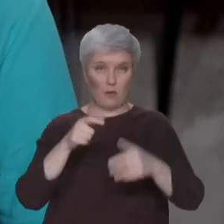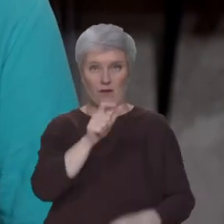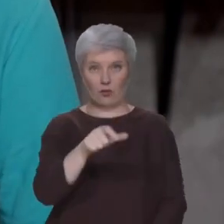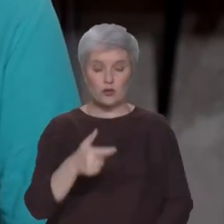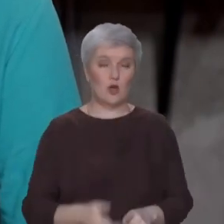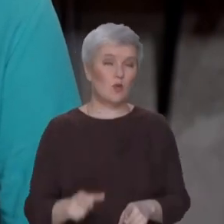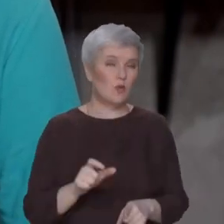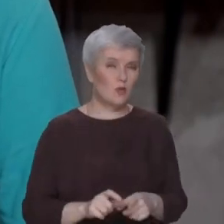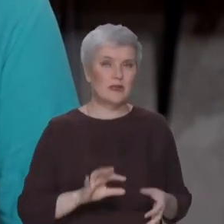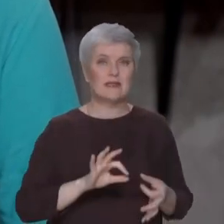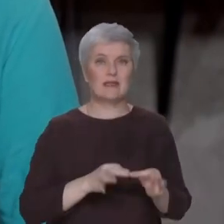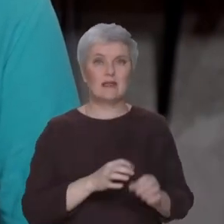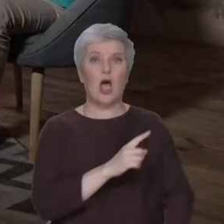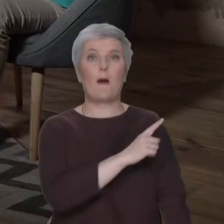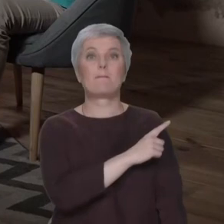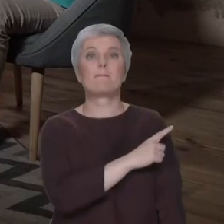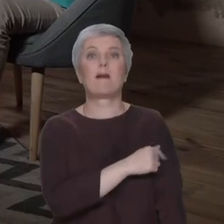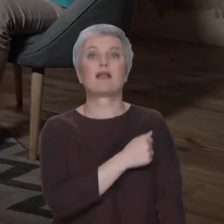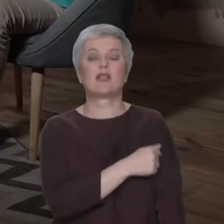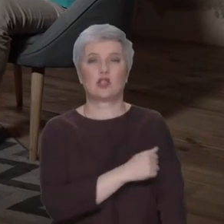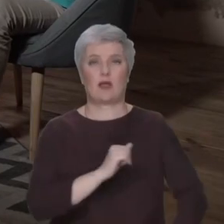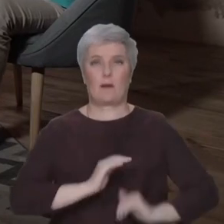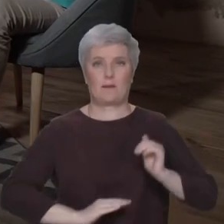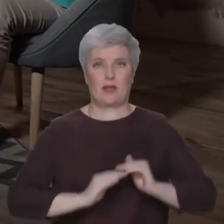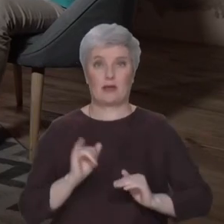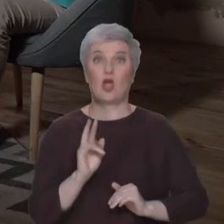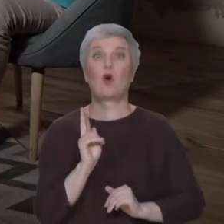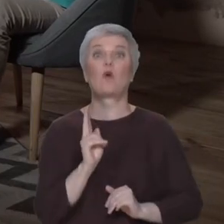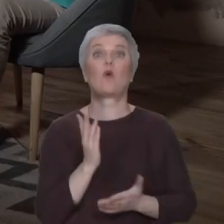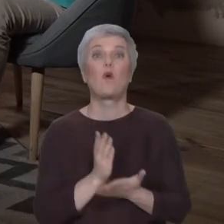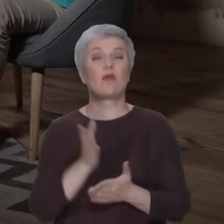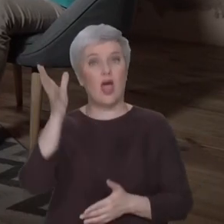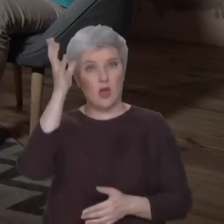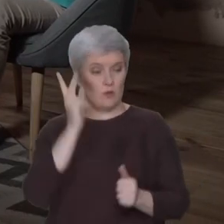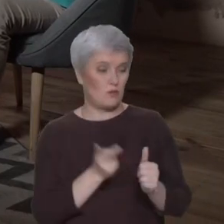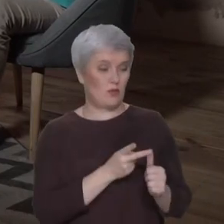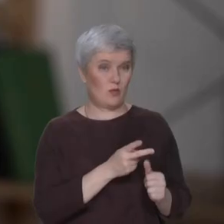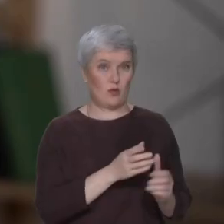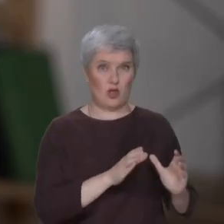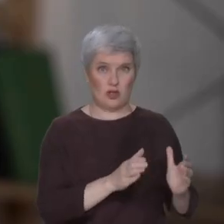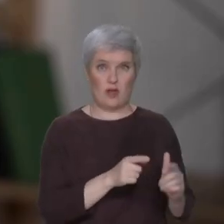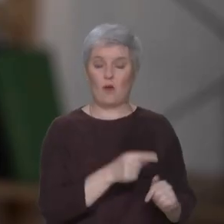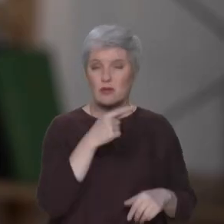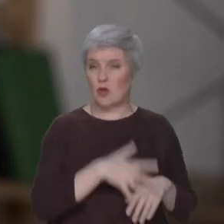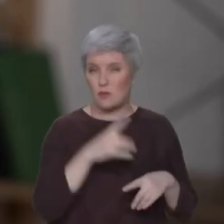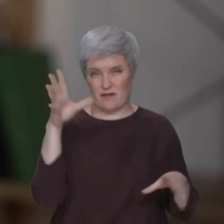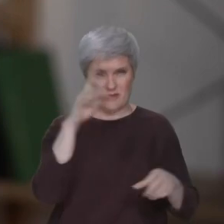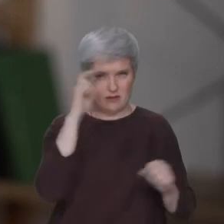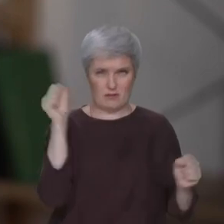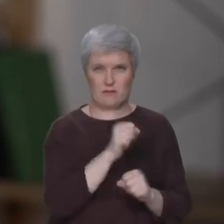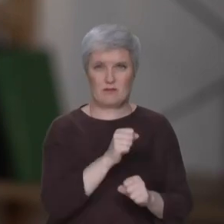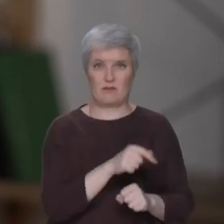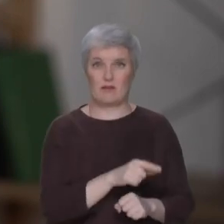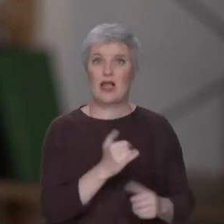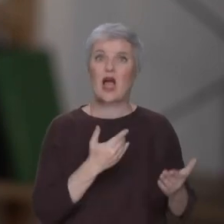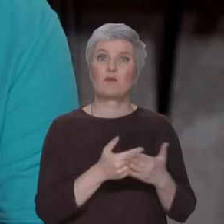дуже складна медична практика. У кого є розум, у другій частини, вони розуміють, що це все маячня. І ці люди, якщо, наприклад,